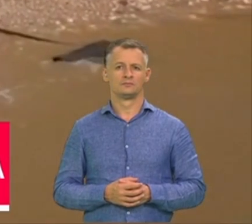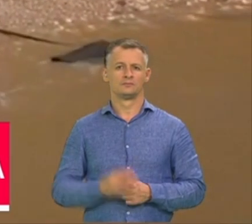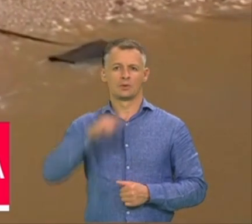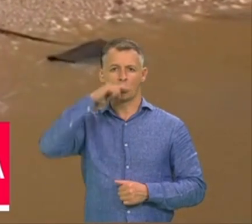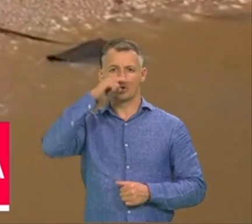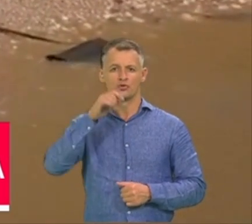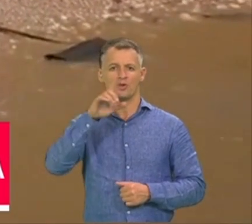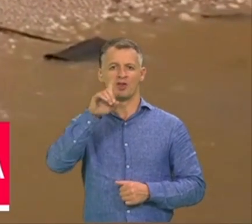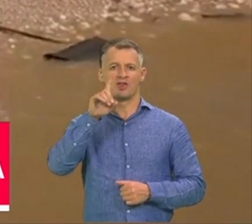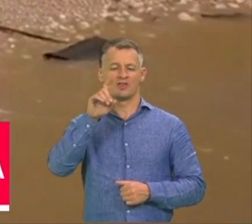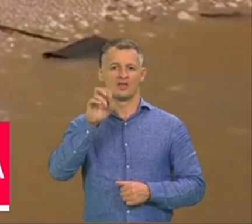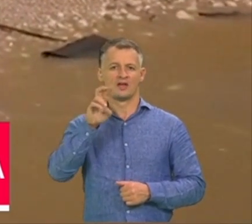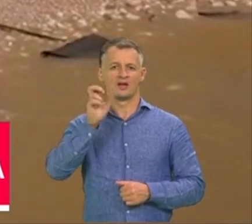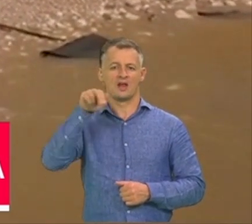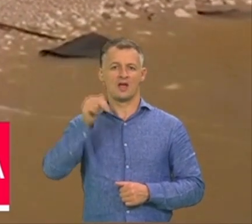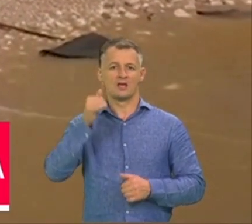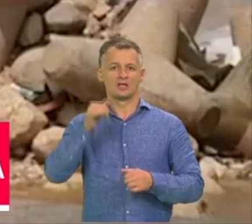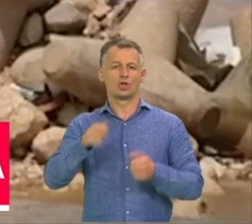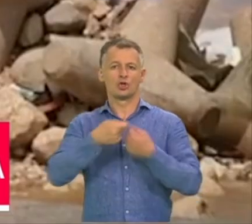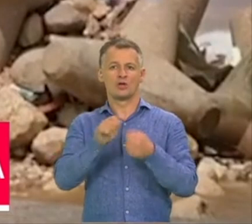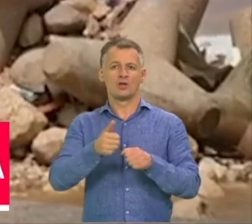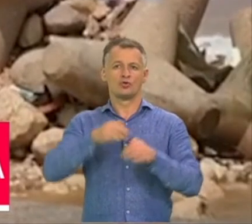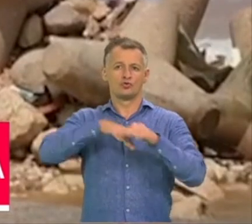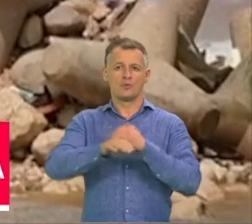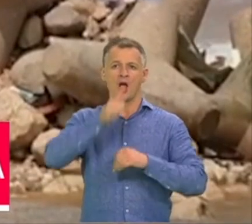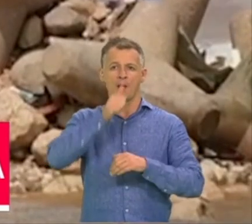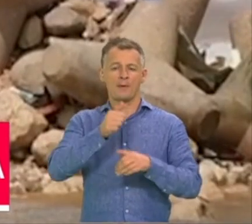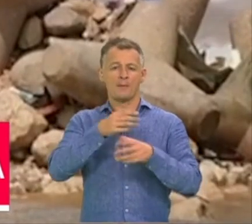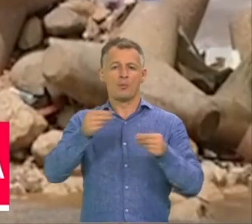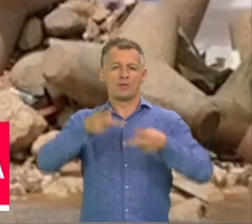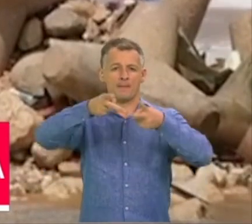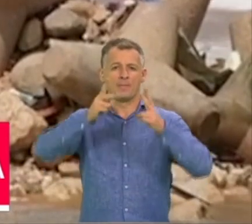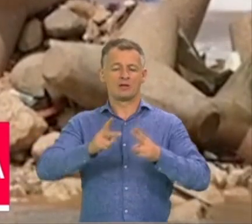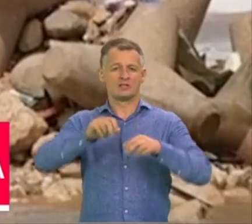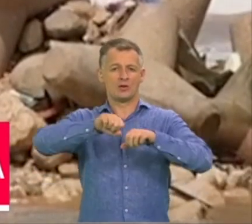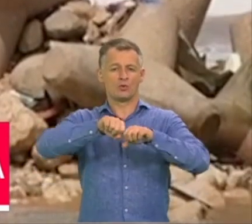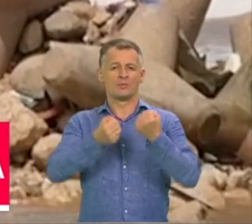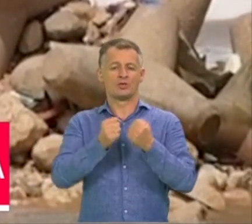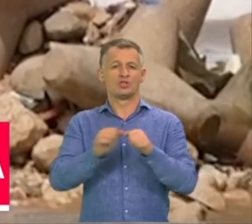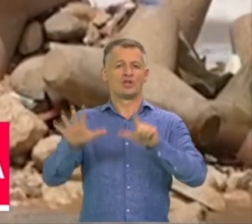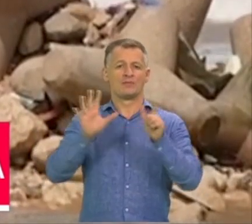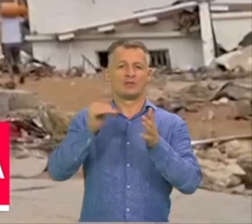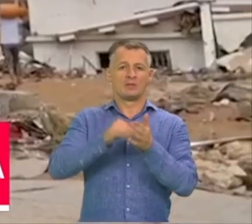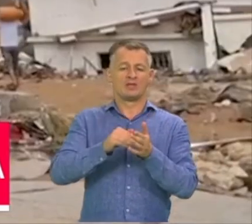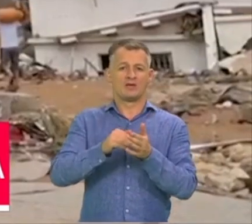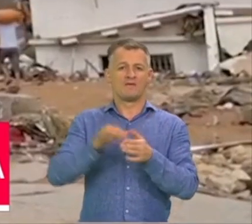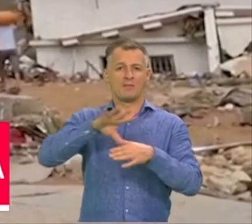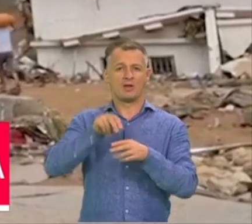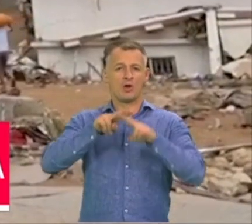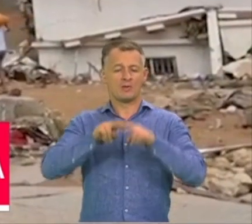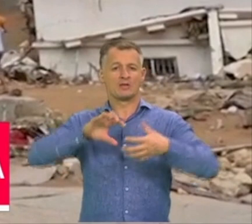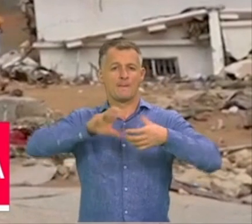Orașul Derna se află astăzi complet sub ape după ce două baraje și patru poduri s-au prăbușit. În jur de 7.000 de familii au rămas blocate în estul țării